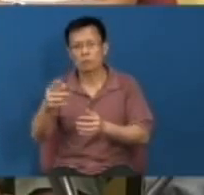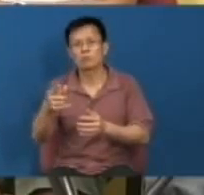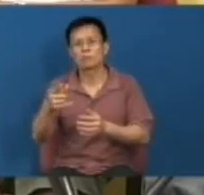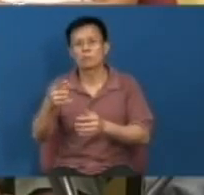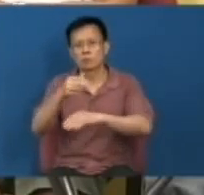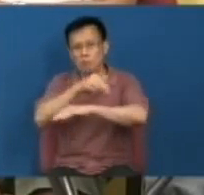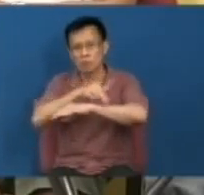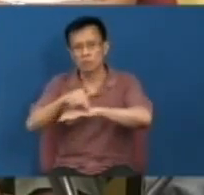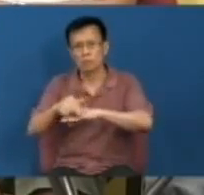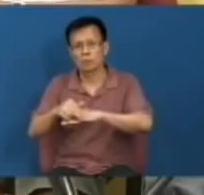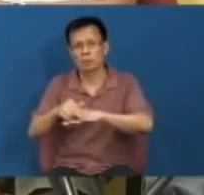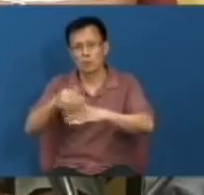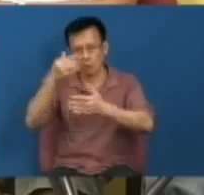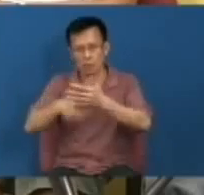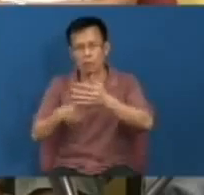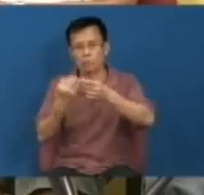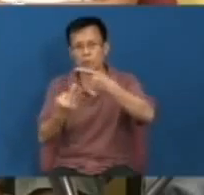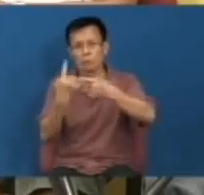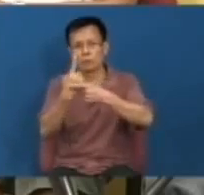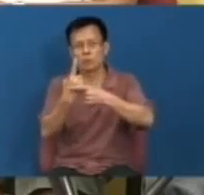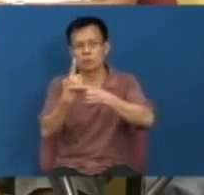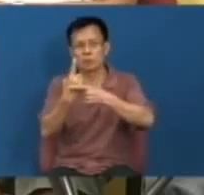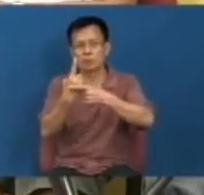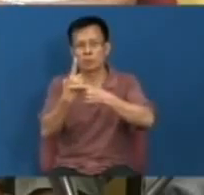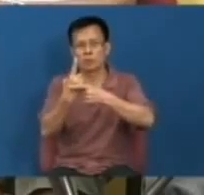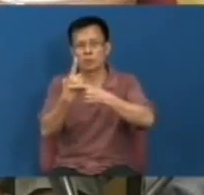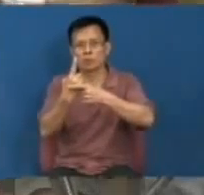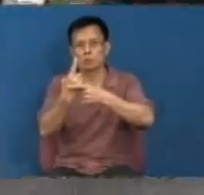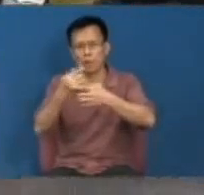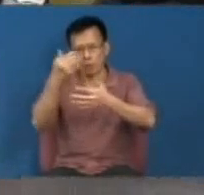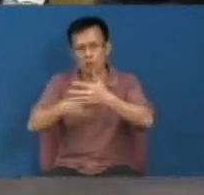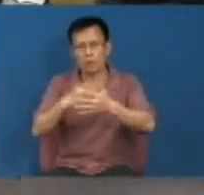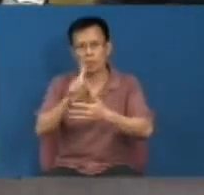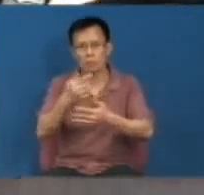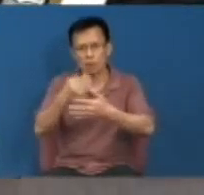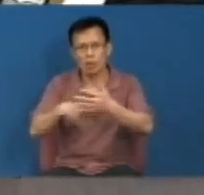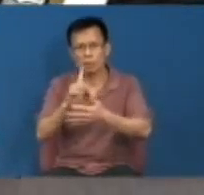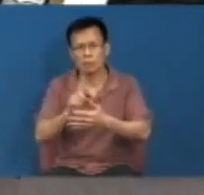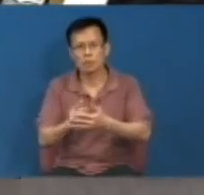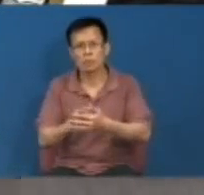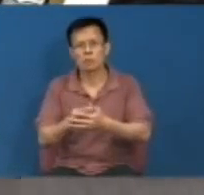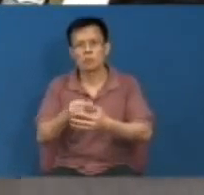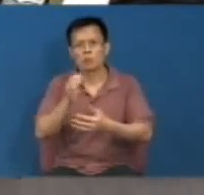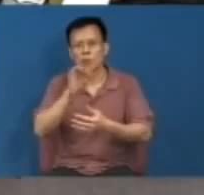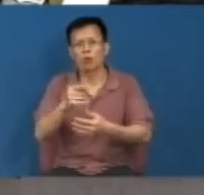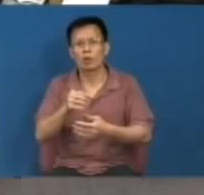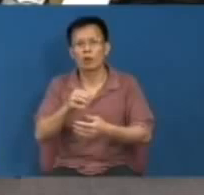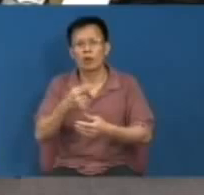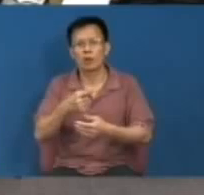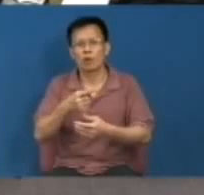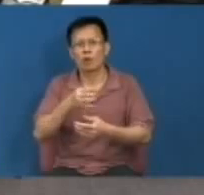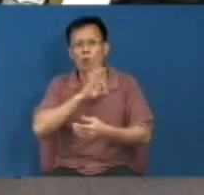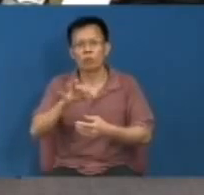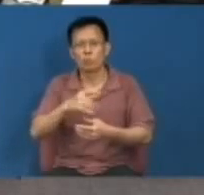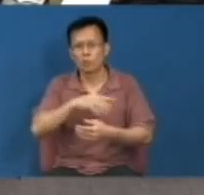要減翻1/3，即係其實我哋減翻 3000蚊， 減啲嘢咧，佢有冇解釋減乜嘢咧？ 但係減乜嘢？即是話我冇喺度住嘅，係我出租